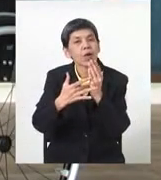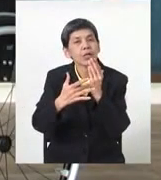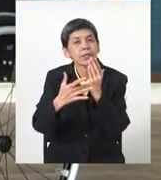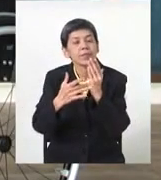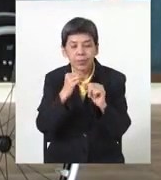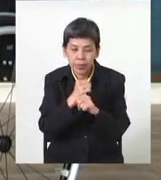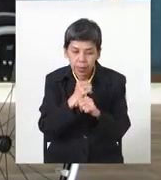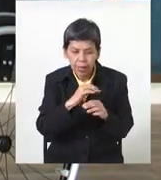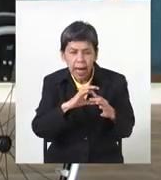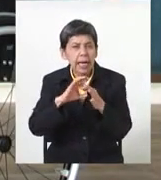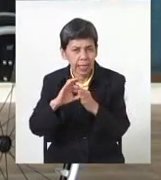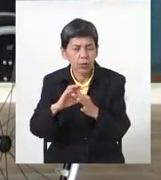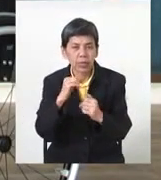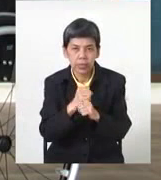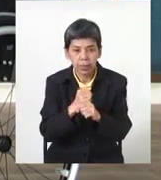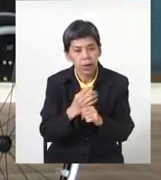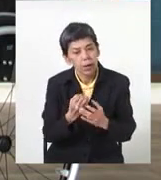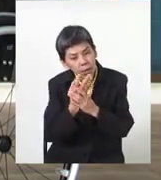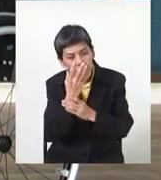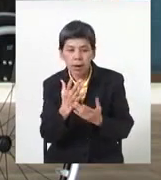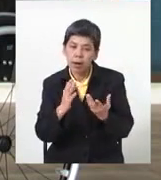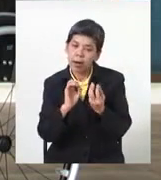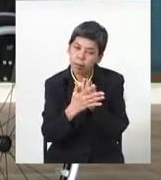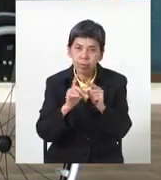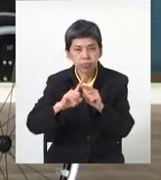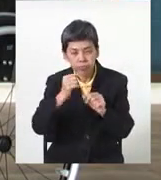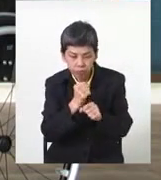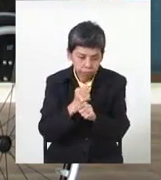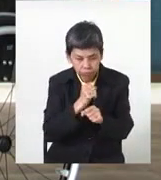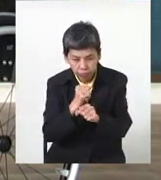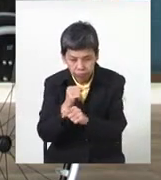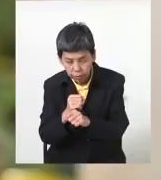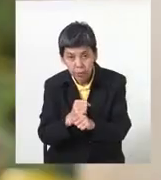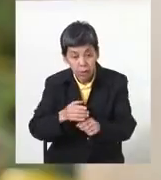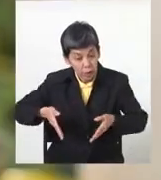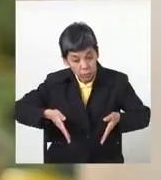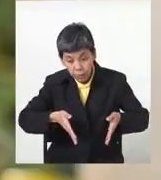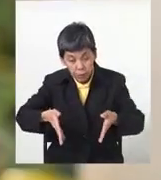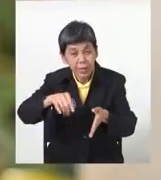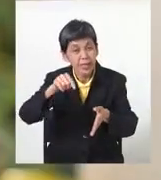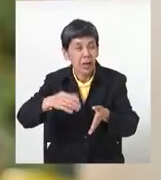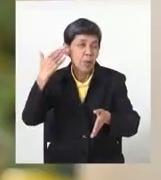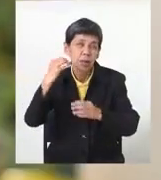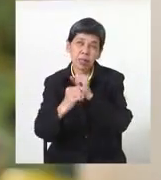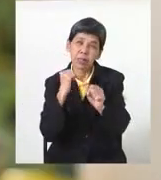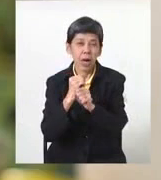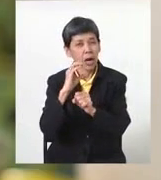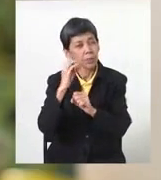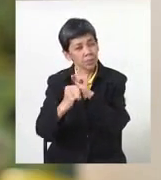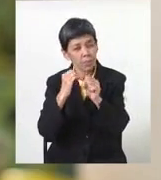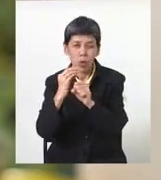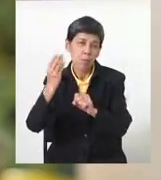นำเทคโนโลยีผมว่าเกี่ยวกับเรื่องการทำสวนทำการเกษเนี่ยออเข้ามาเพราะองดำเนินเนี่ยสมัยเมื่อ